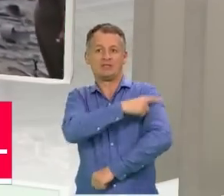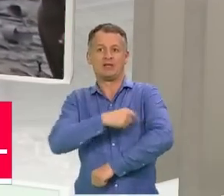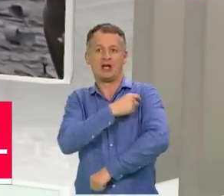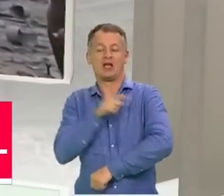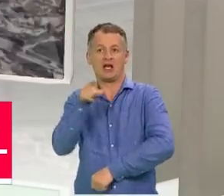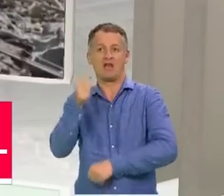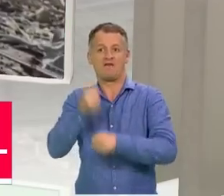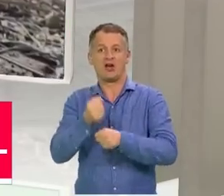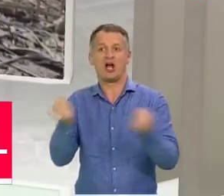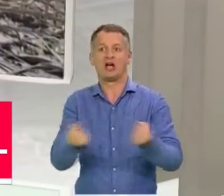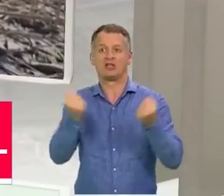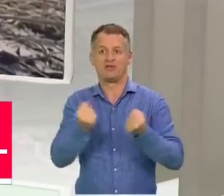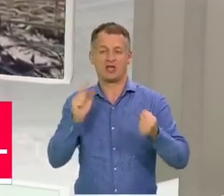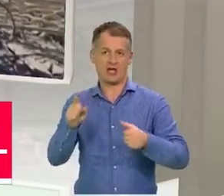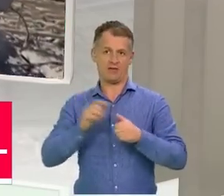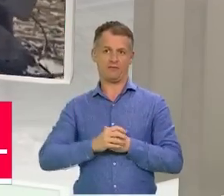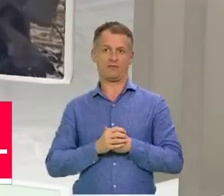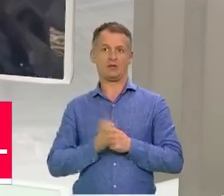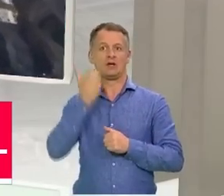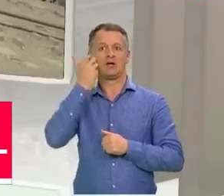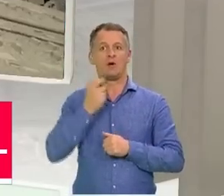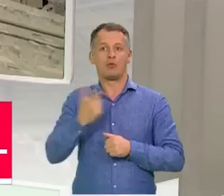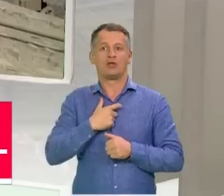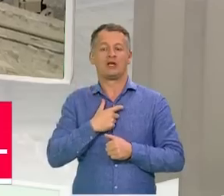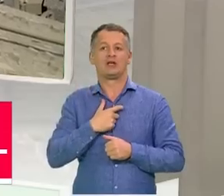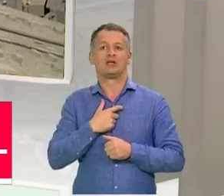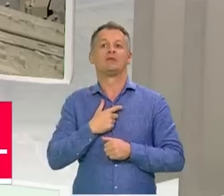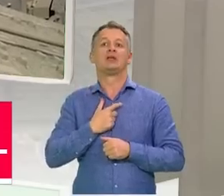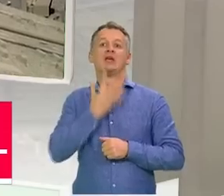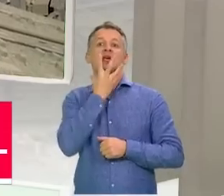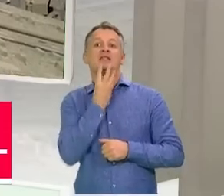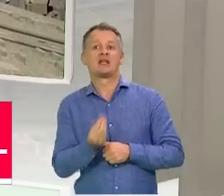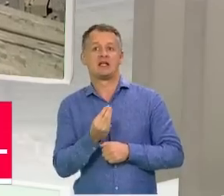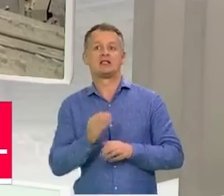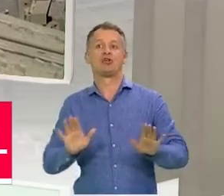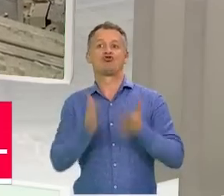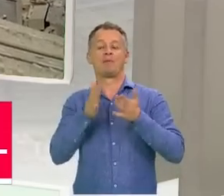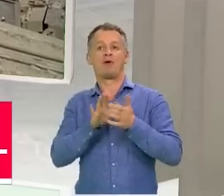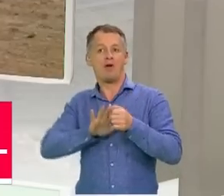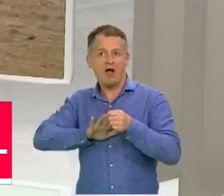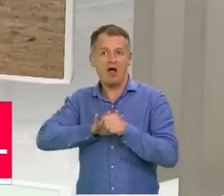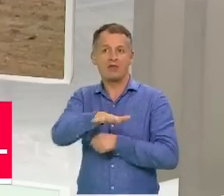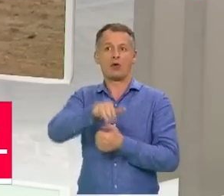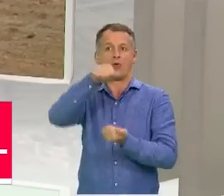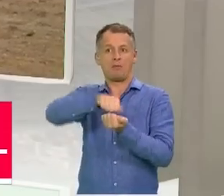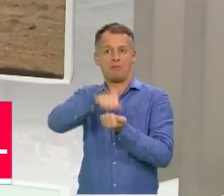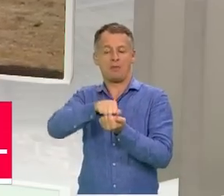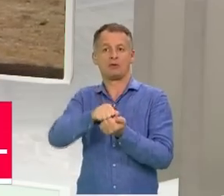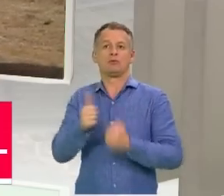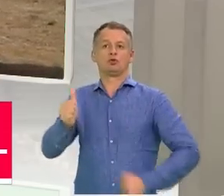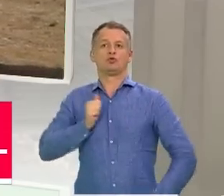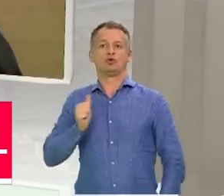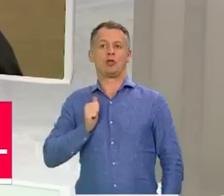care își desfășoară activitatea ei. Dar când va putea Israelul să înceapă terestru această vânătoare